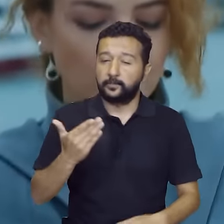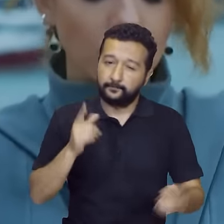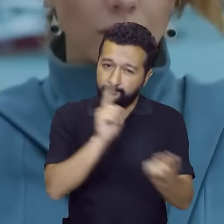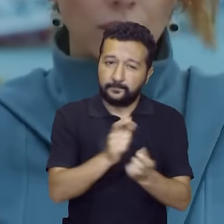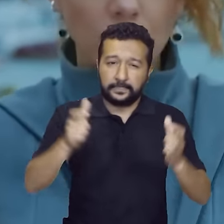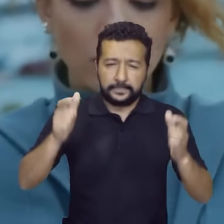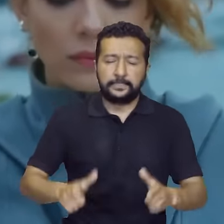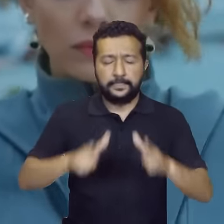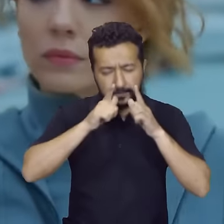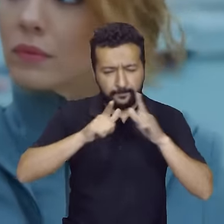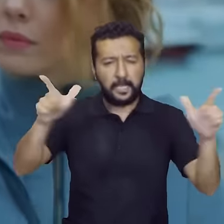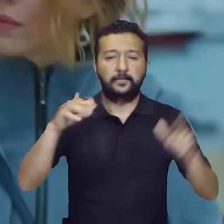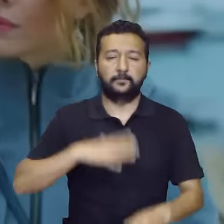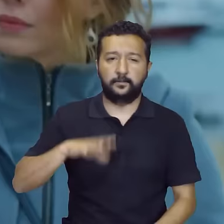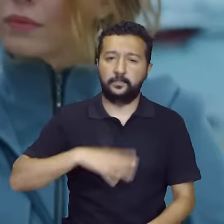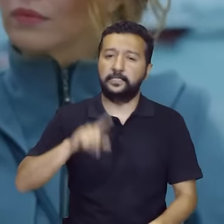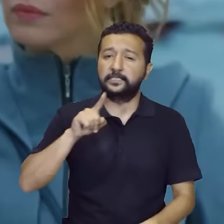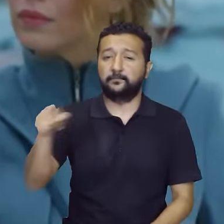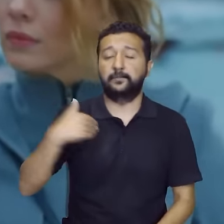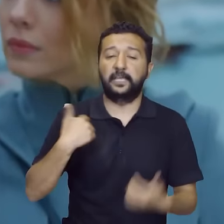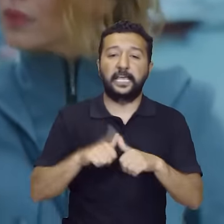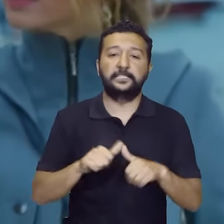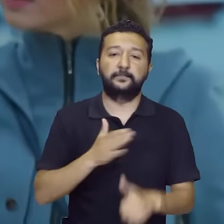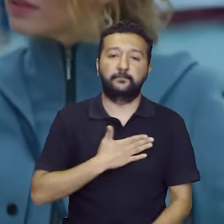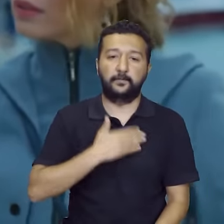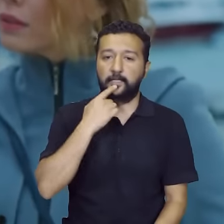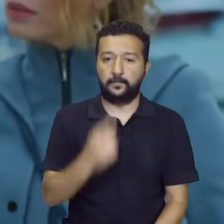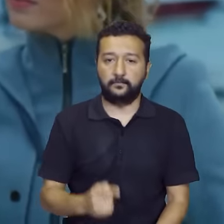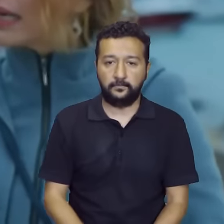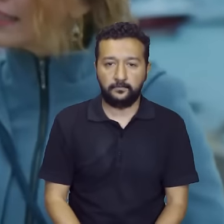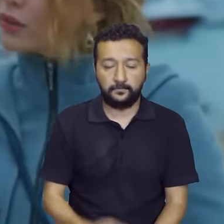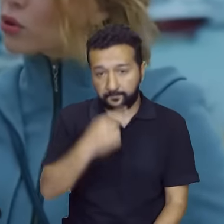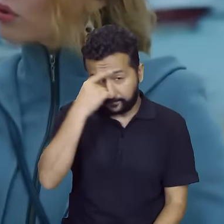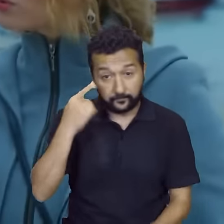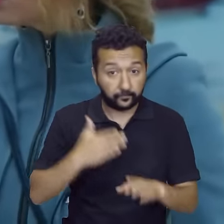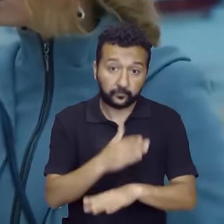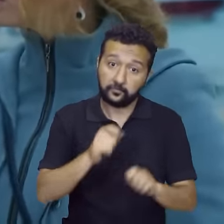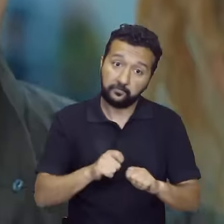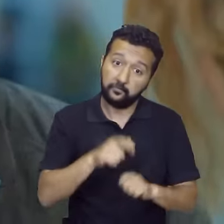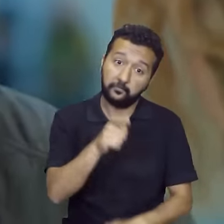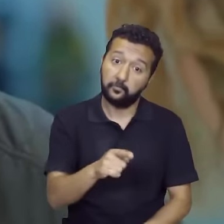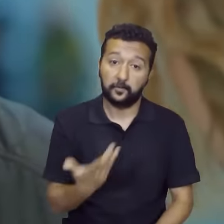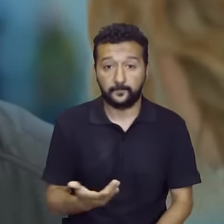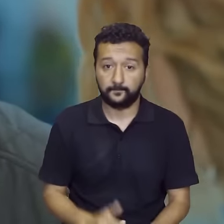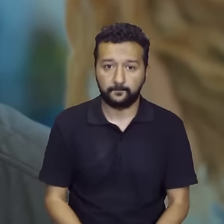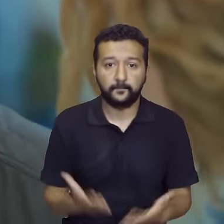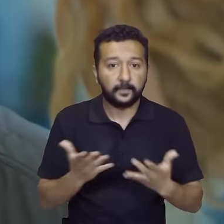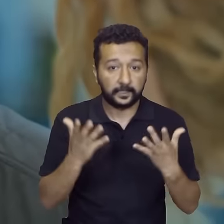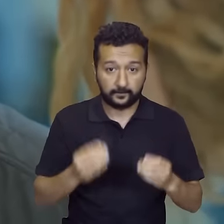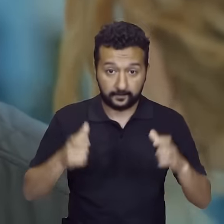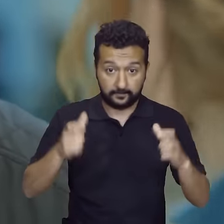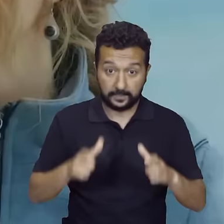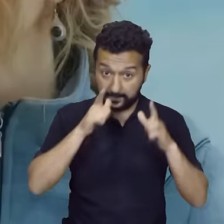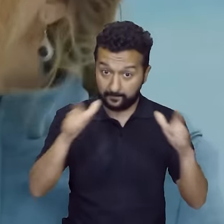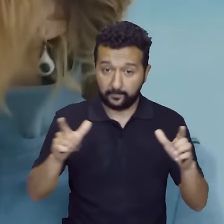çıkayım meydana. Avazım çıktığı kadar bağırayım. Itır benim karım diye. Sahil yolu. Belki de en doğrusu budur. Nasıl yani?